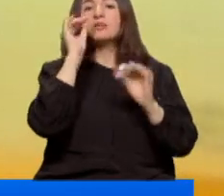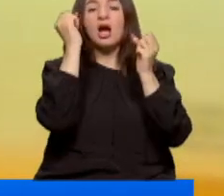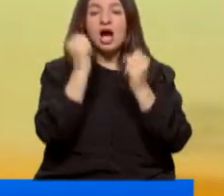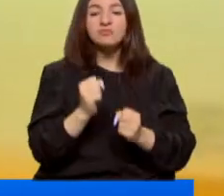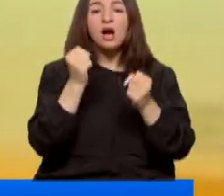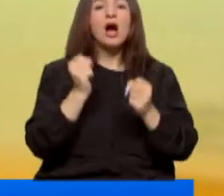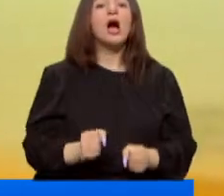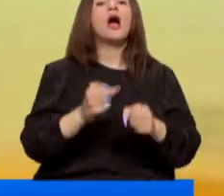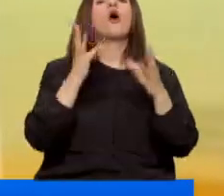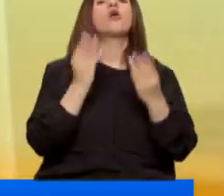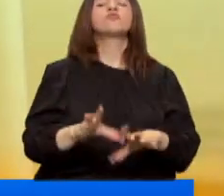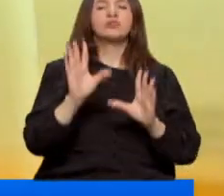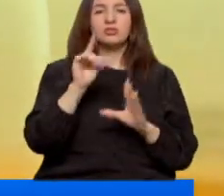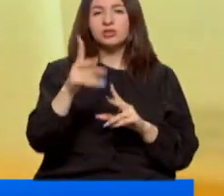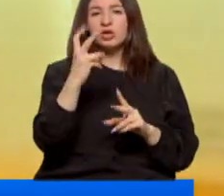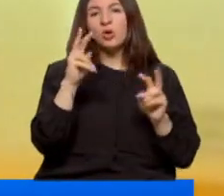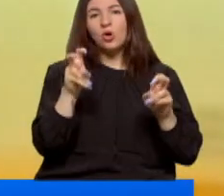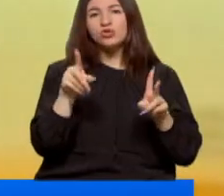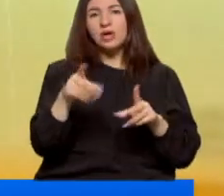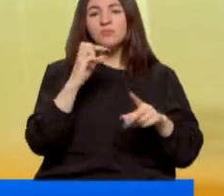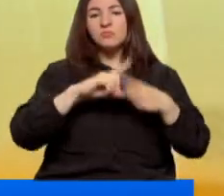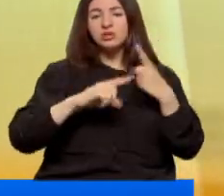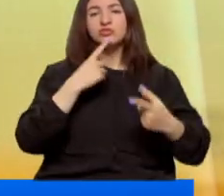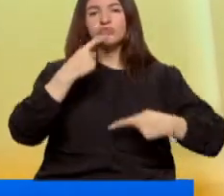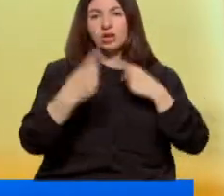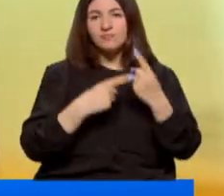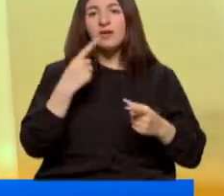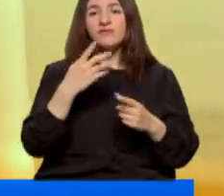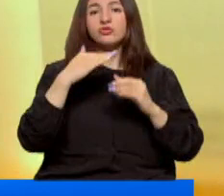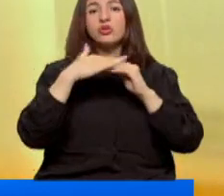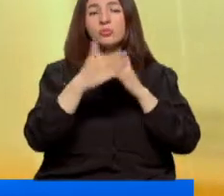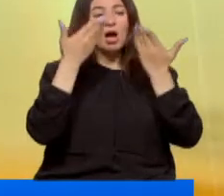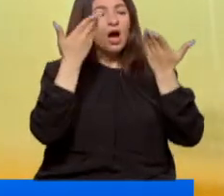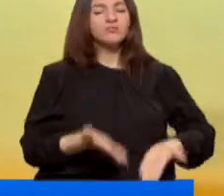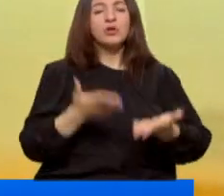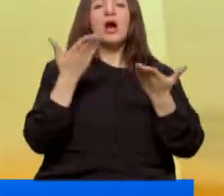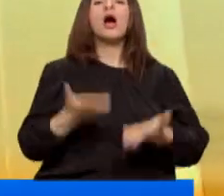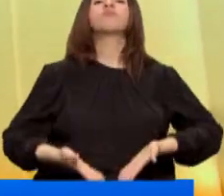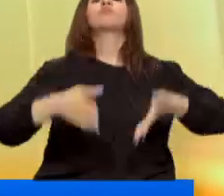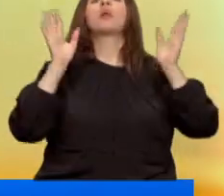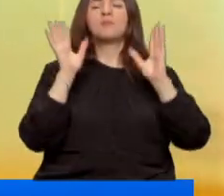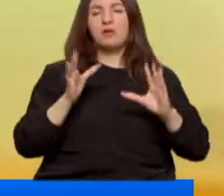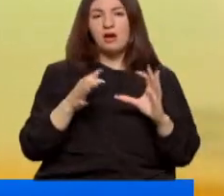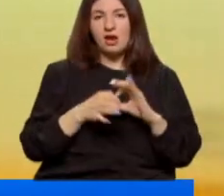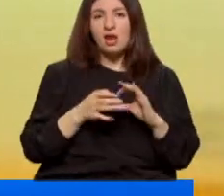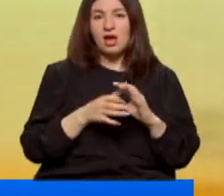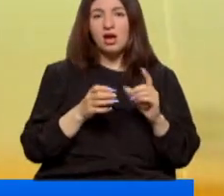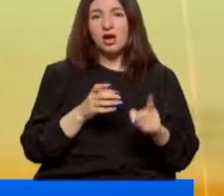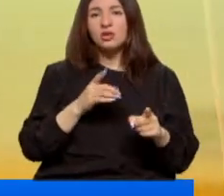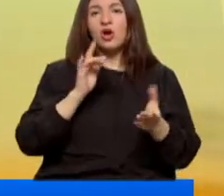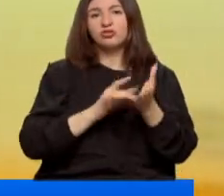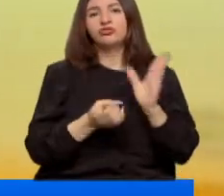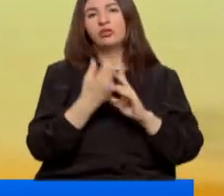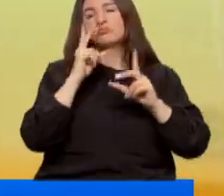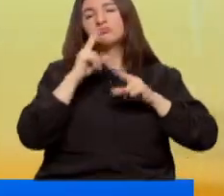kalıp kimin kalmayacağını, bu iki konudaki politikalar, söylemler ve halkı ikna edip edemediklerine dair